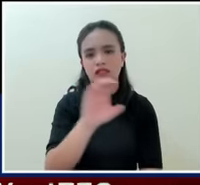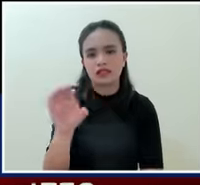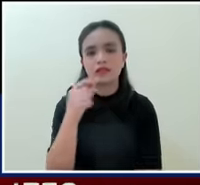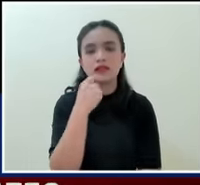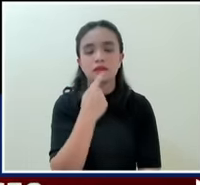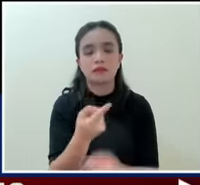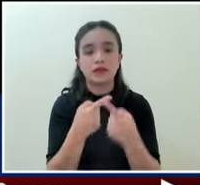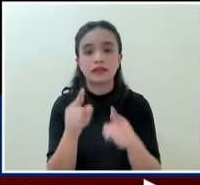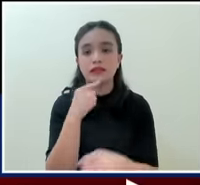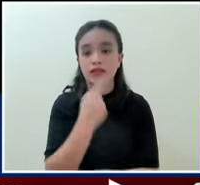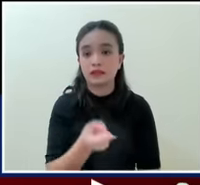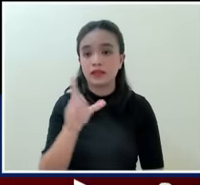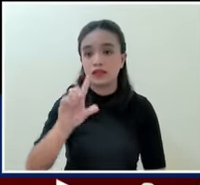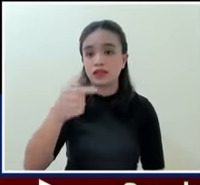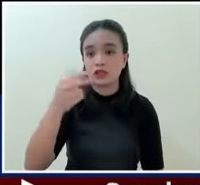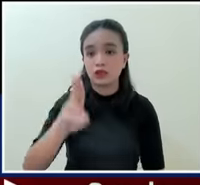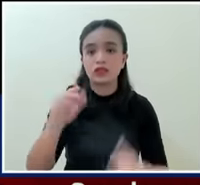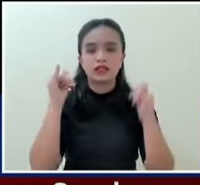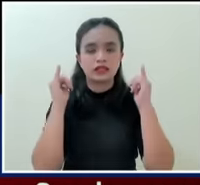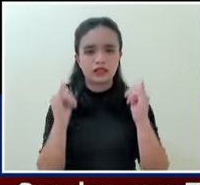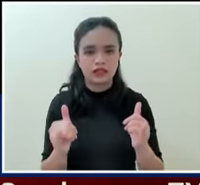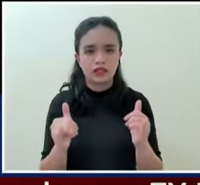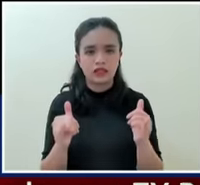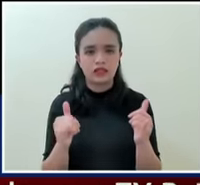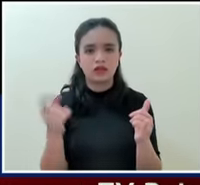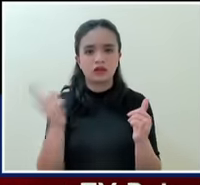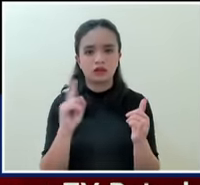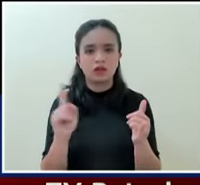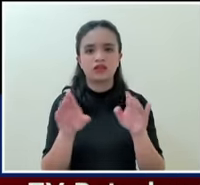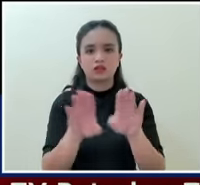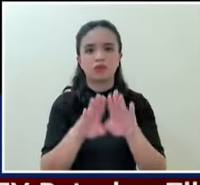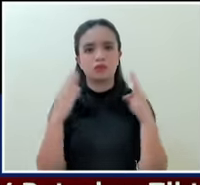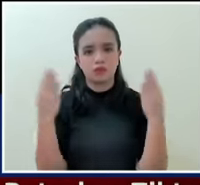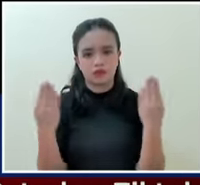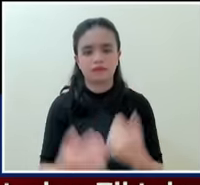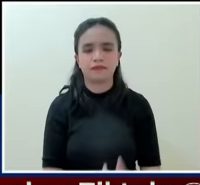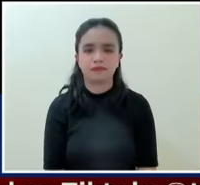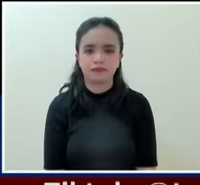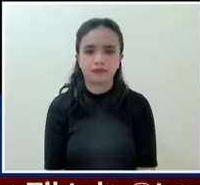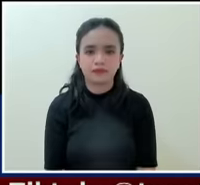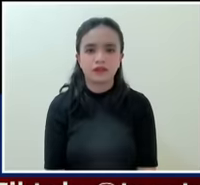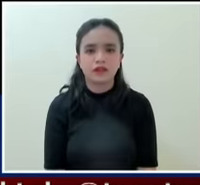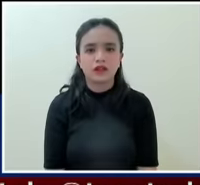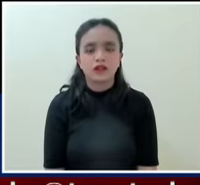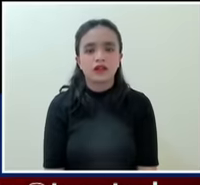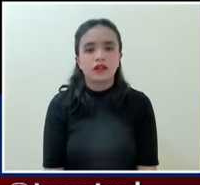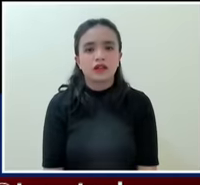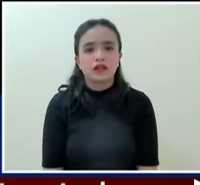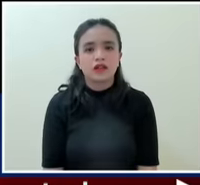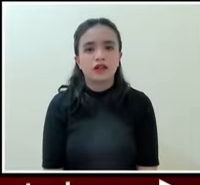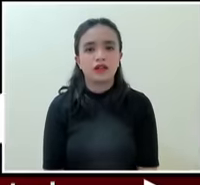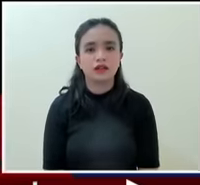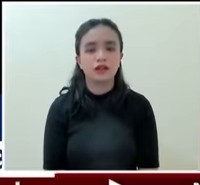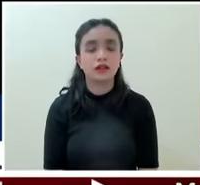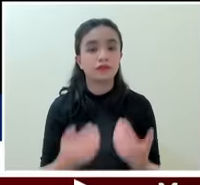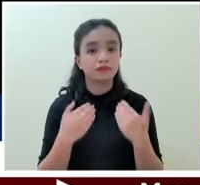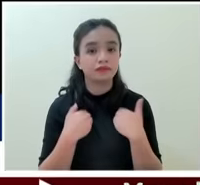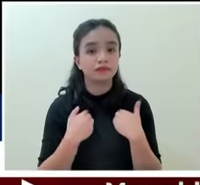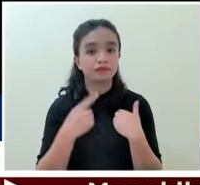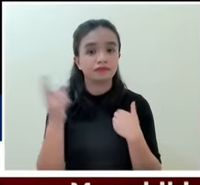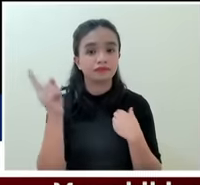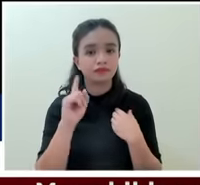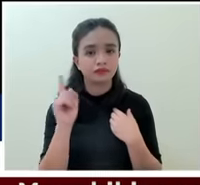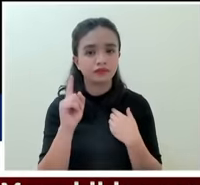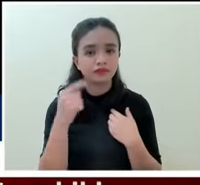Sagbayan LGU, nananatiling operational ang resort. They resumed their operation after the lifting